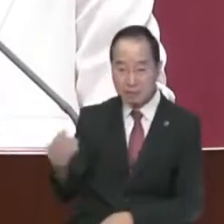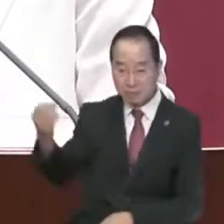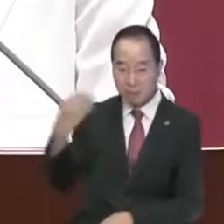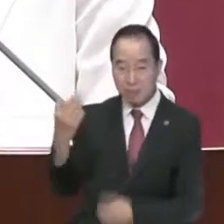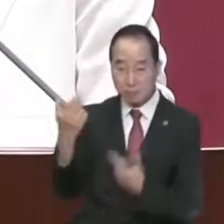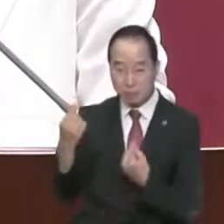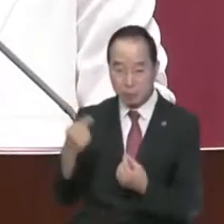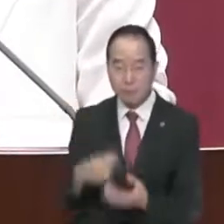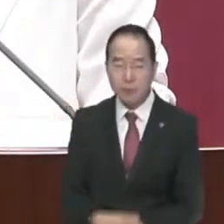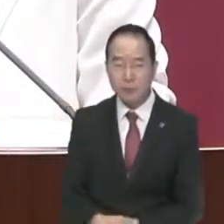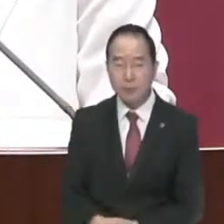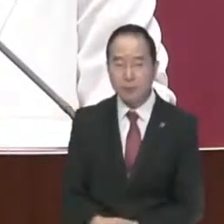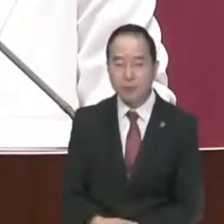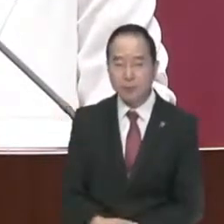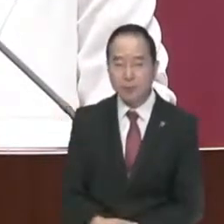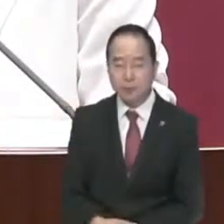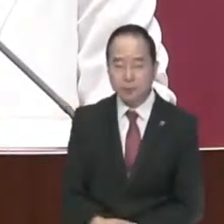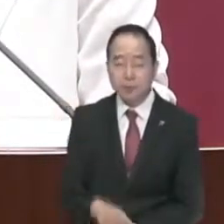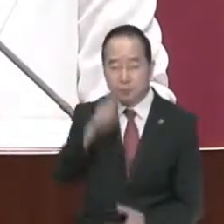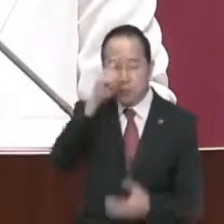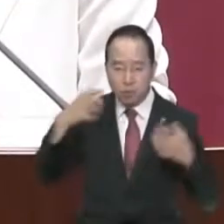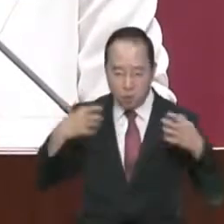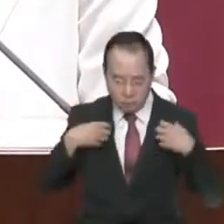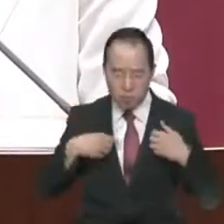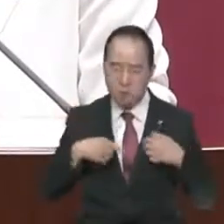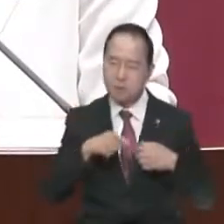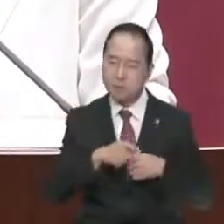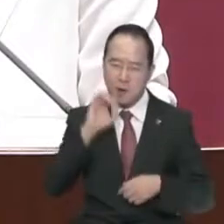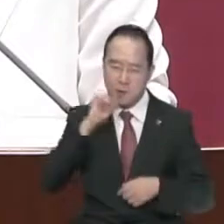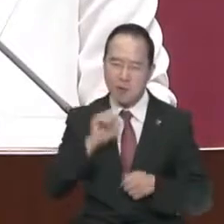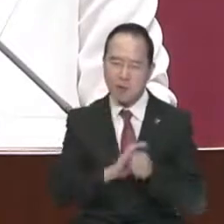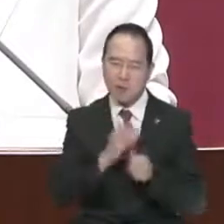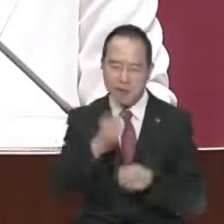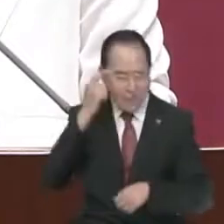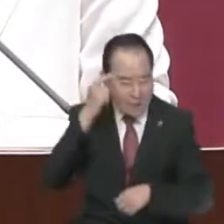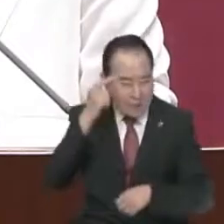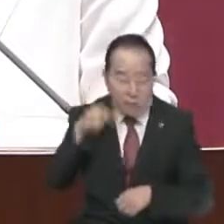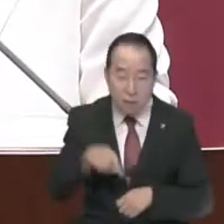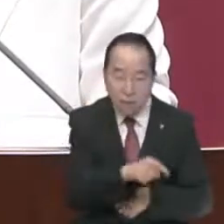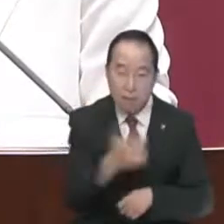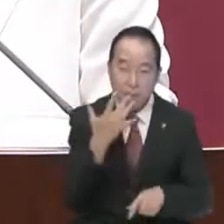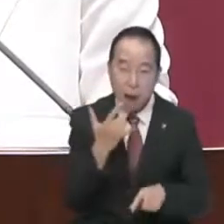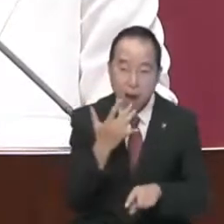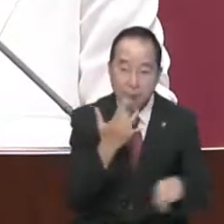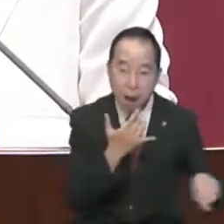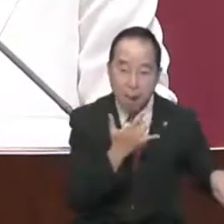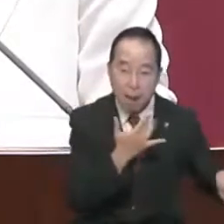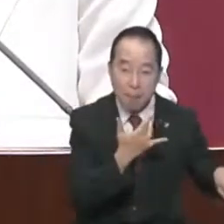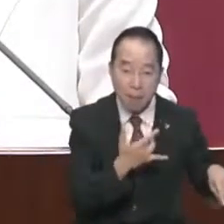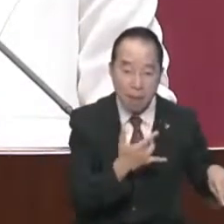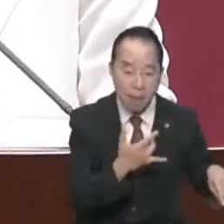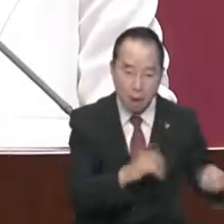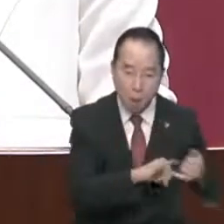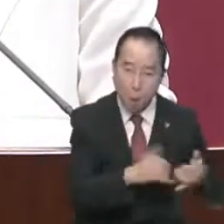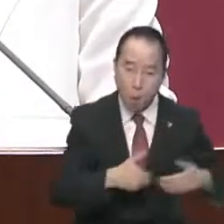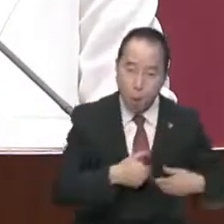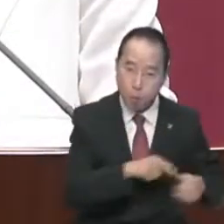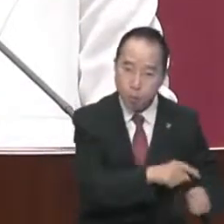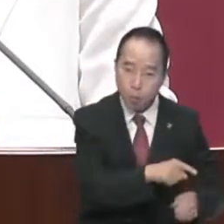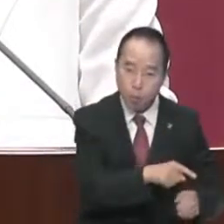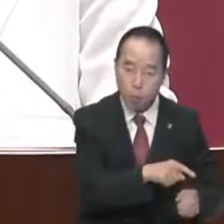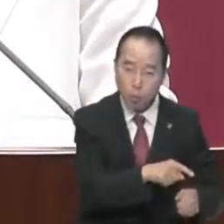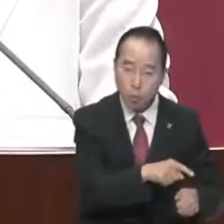것처럼 정부의 의도와는 관계없이 사각지대가 있어서 꼭 지원을 받아야 될 분들이 지원을